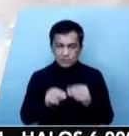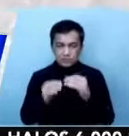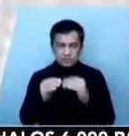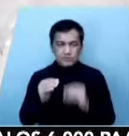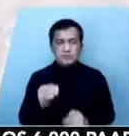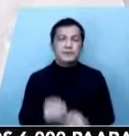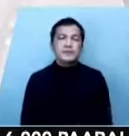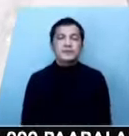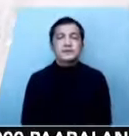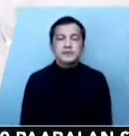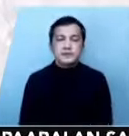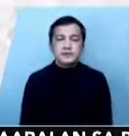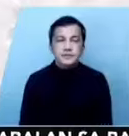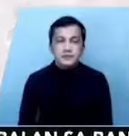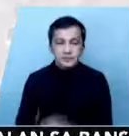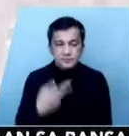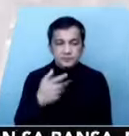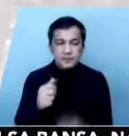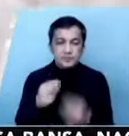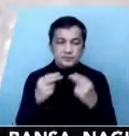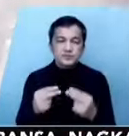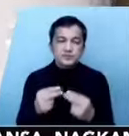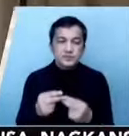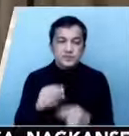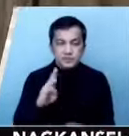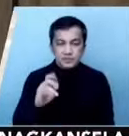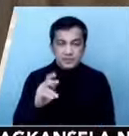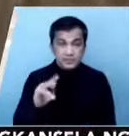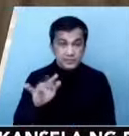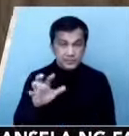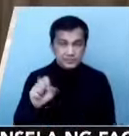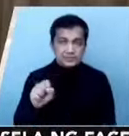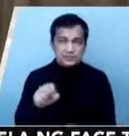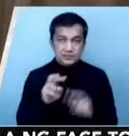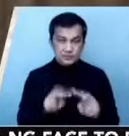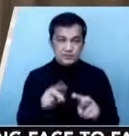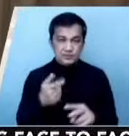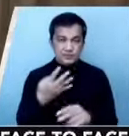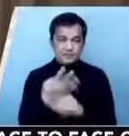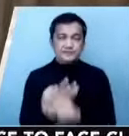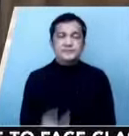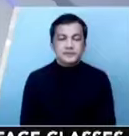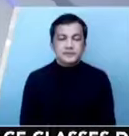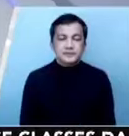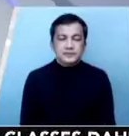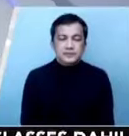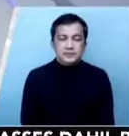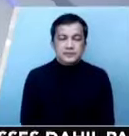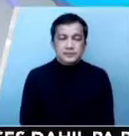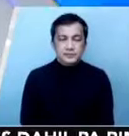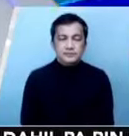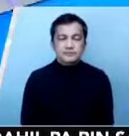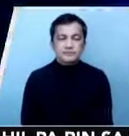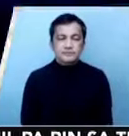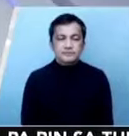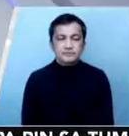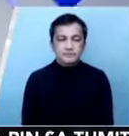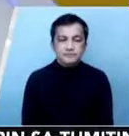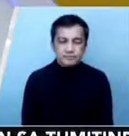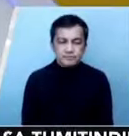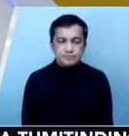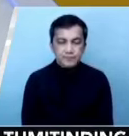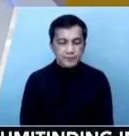sa GMA Integrated News, Bernadette Reyes, Nakatuto, 24 Oras. Tuloy po